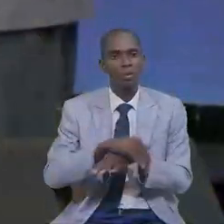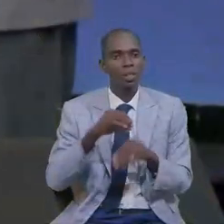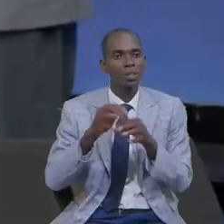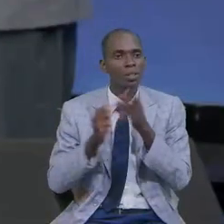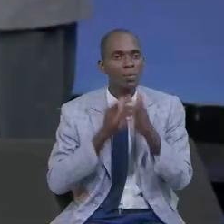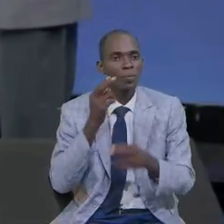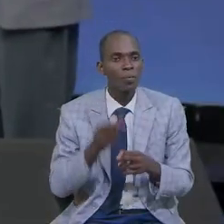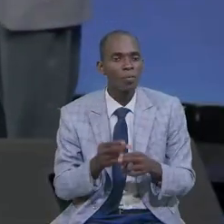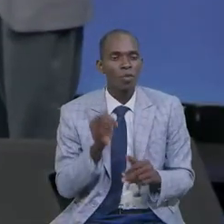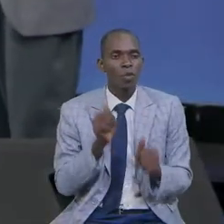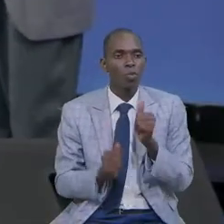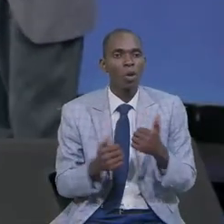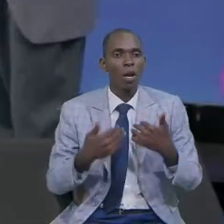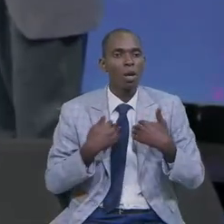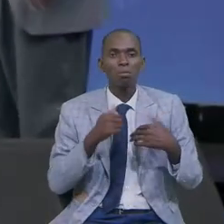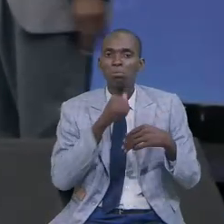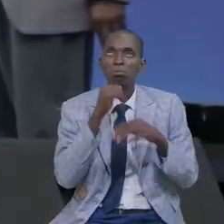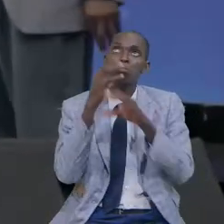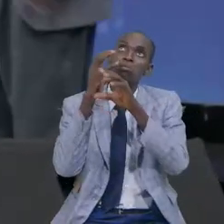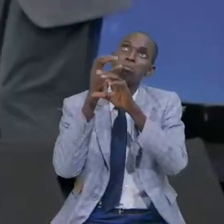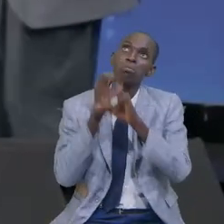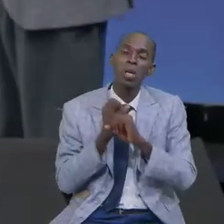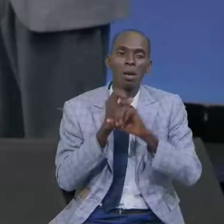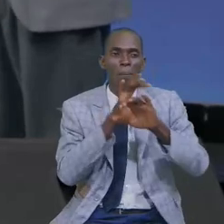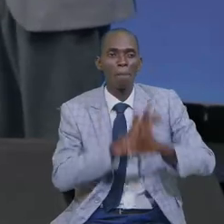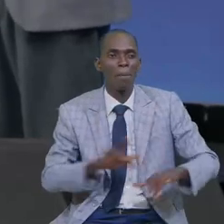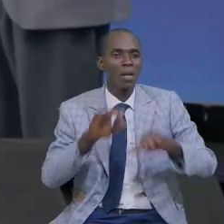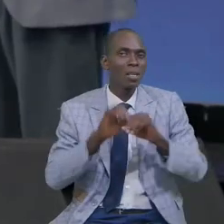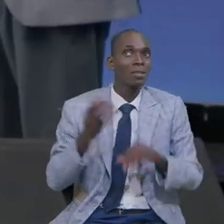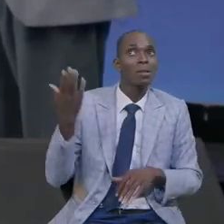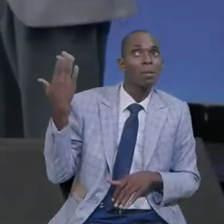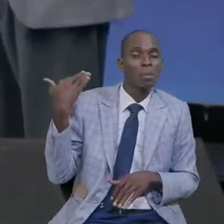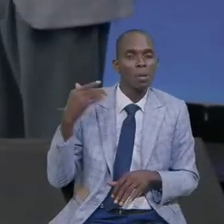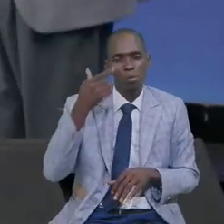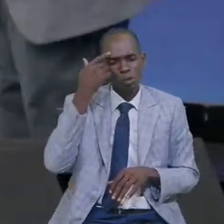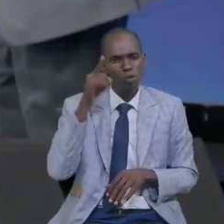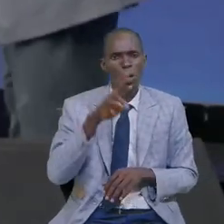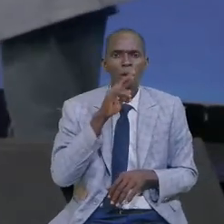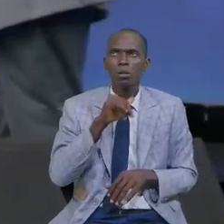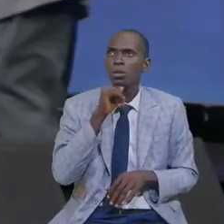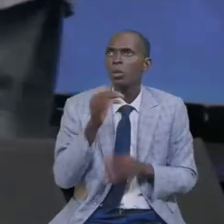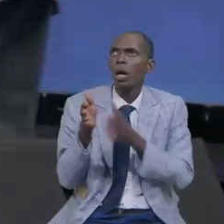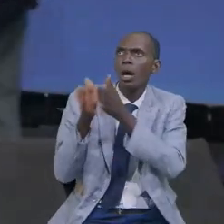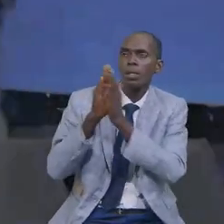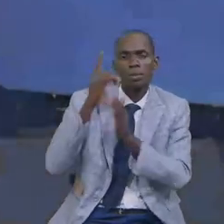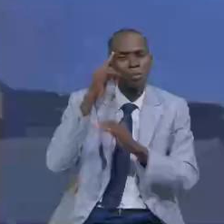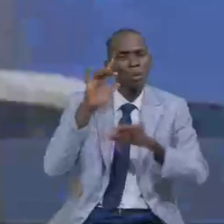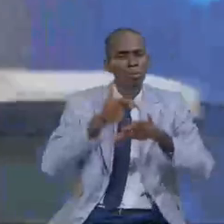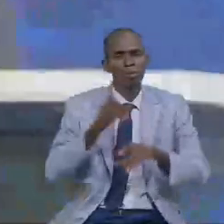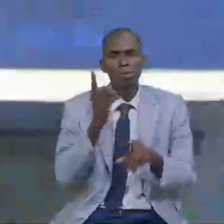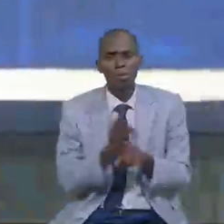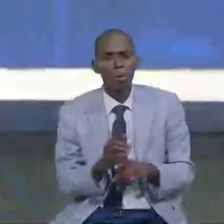Et dit, qui n'aviez pas obtenu miséricorde par le passé, parce que vous ne cherchez pas la miséricorde et